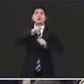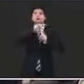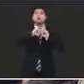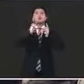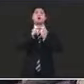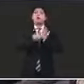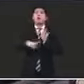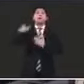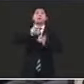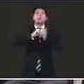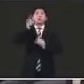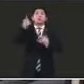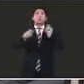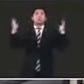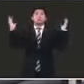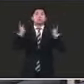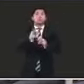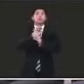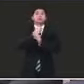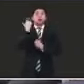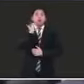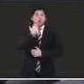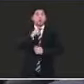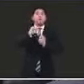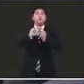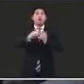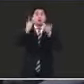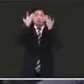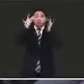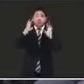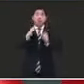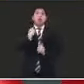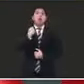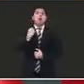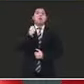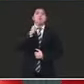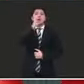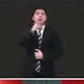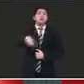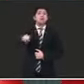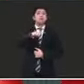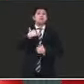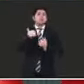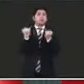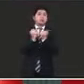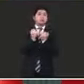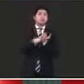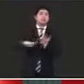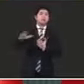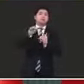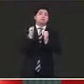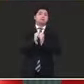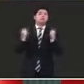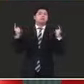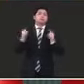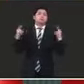gelen sporcu sanatçı ve kültür erbabı kardeşlerimizle buluştuk